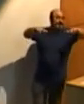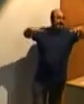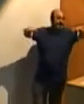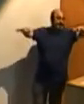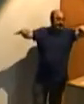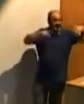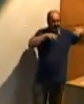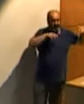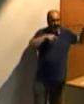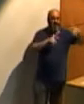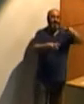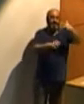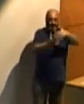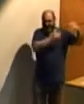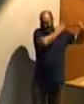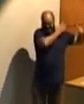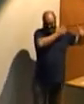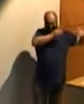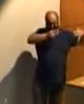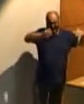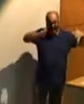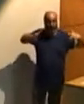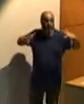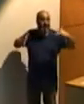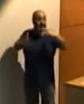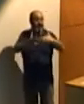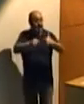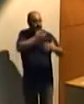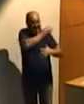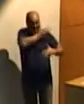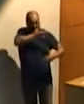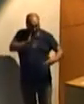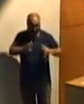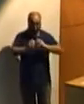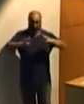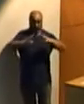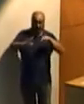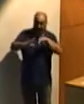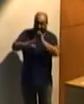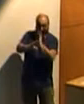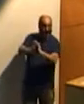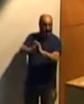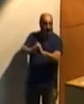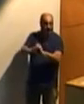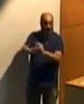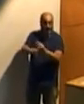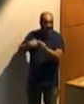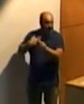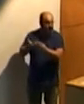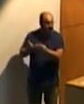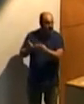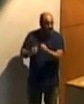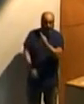milliards d'années et bien le vivant apparaît et là on peut se dire mais c'est quoi ce vivant